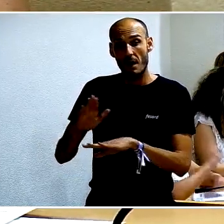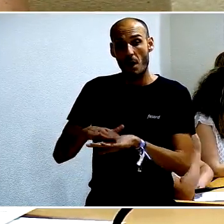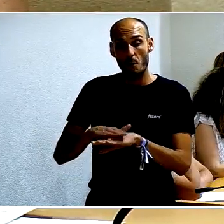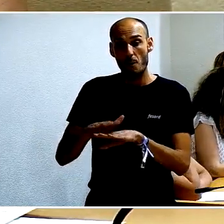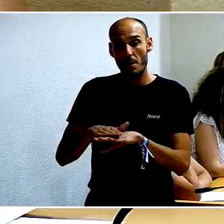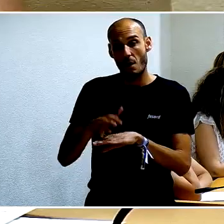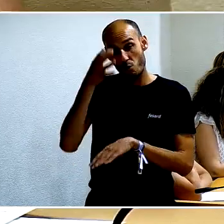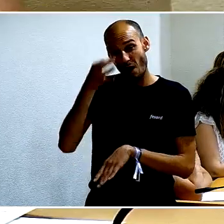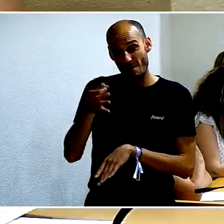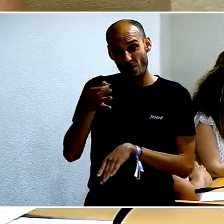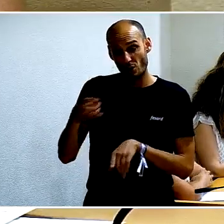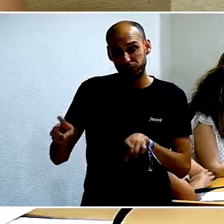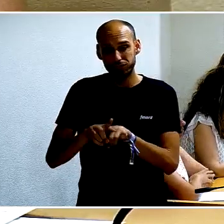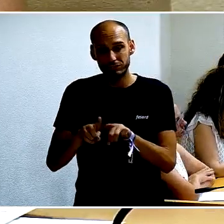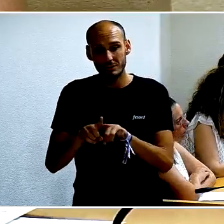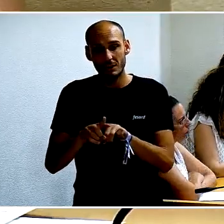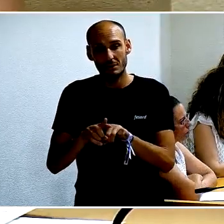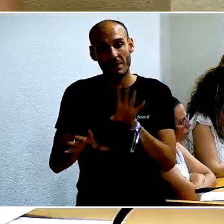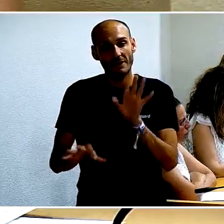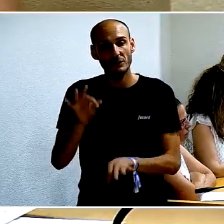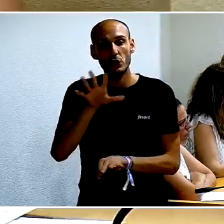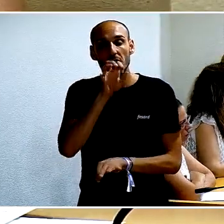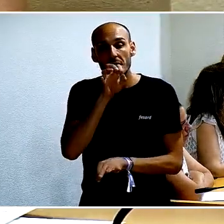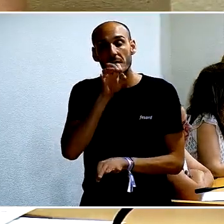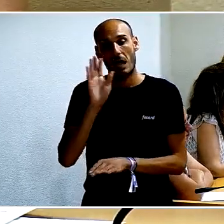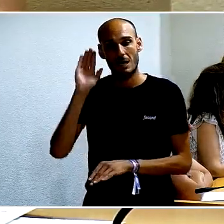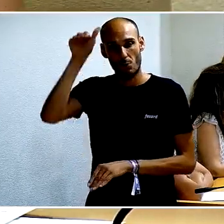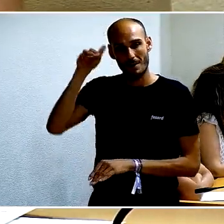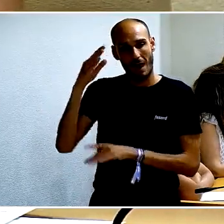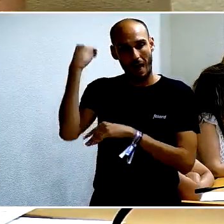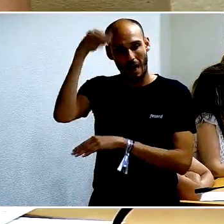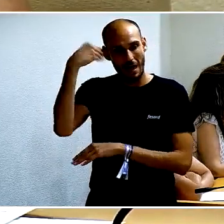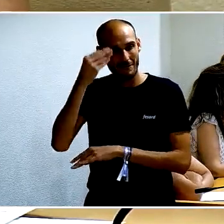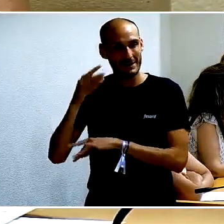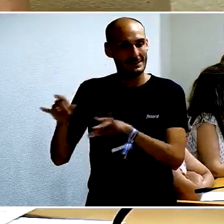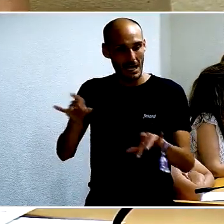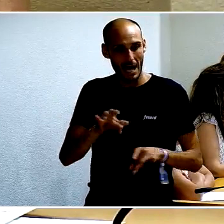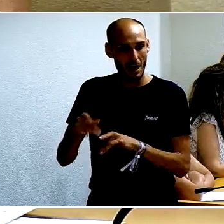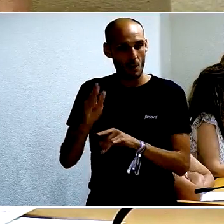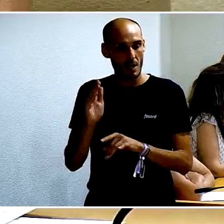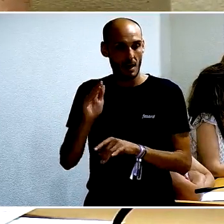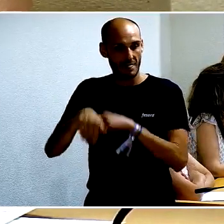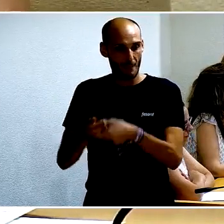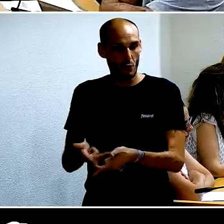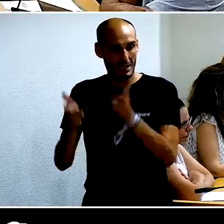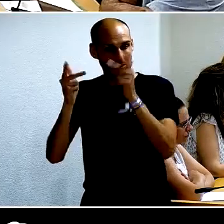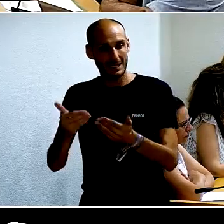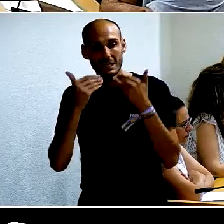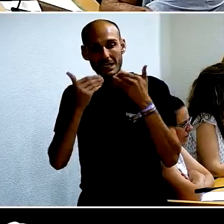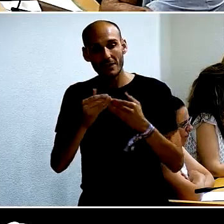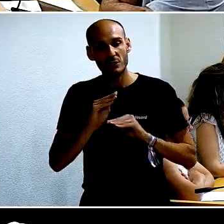ha sigut de la República Àrab Saharaui Democràtica, a través del seu delegat a València, que avui ens acompanya, Javi